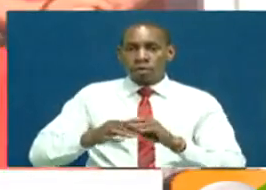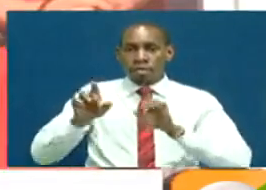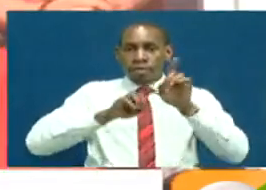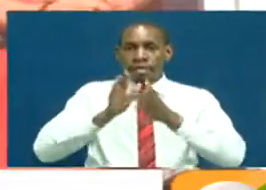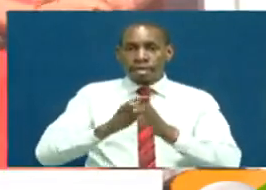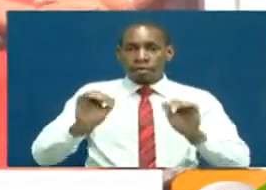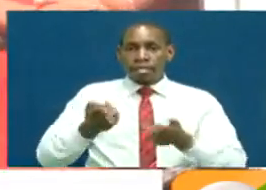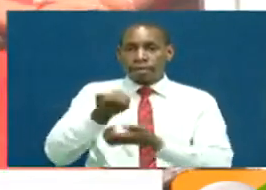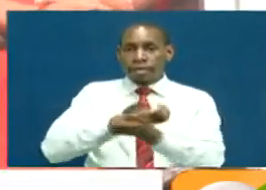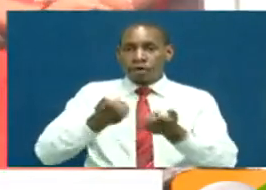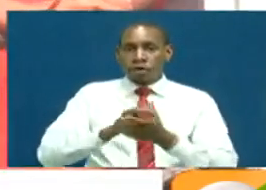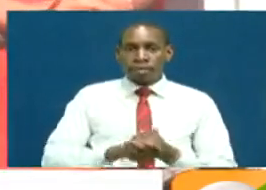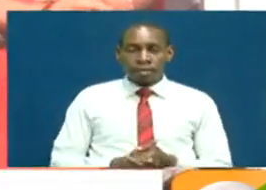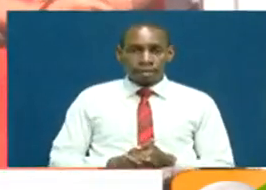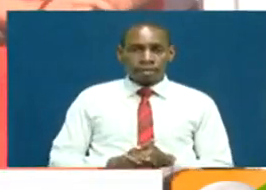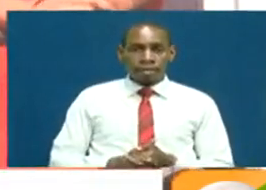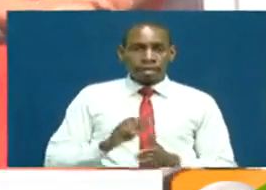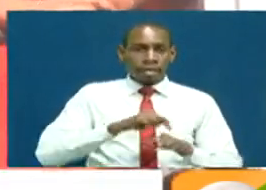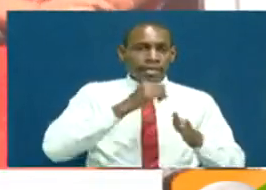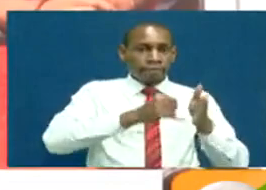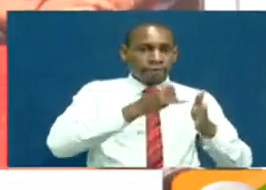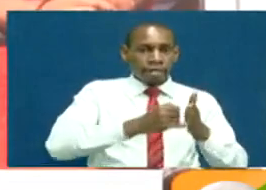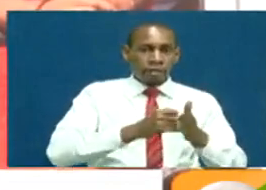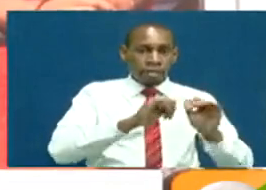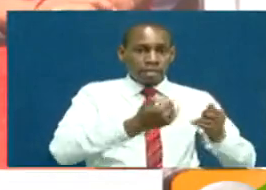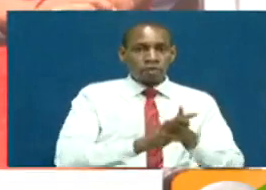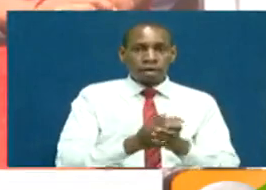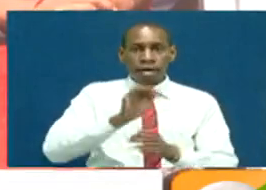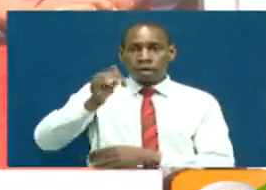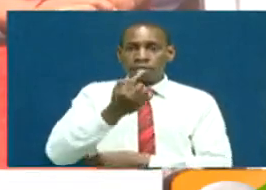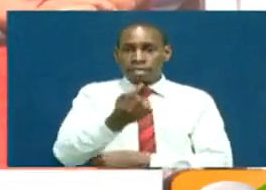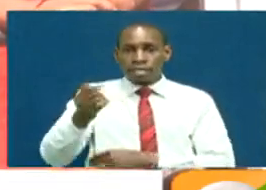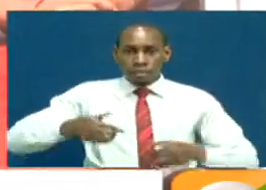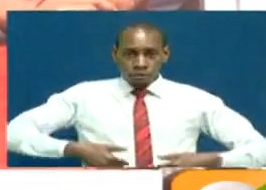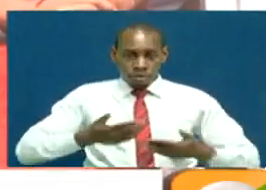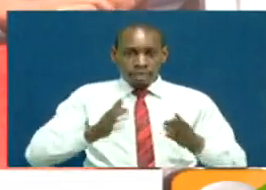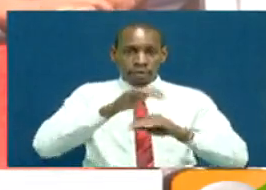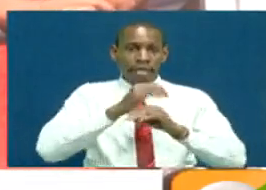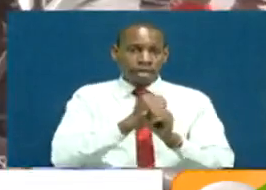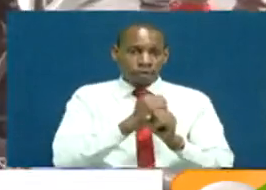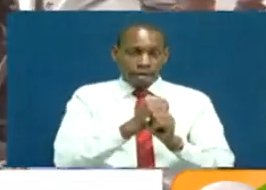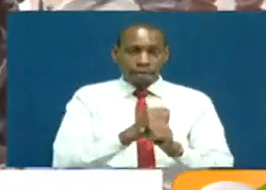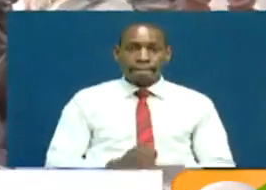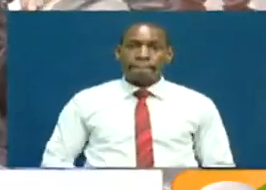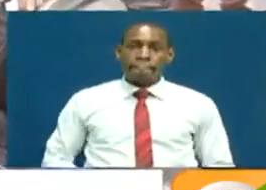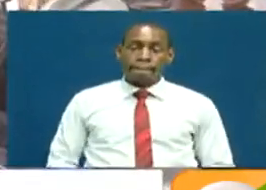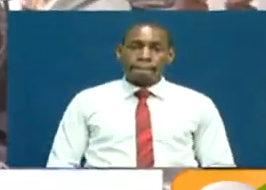kiuchumi. Tukiwa na mafactory mpya kwa kila kaunti, hawa vijana wetu watapata kazi.